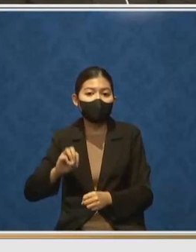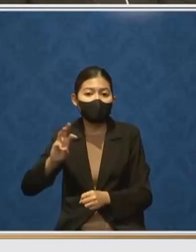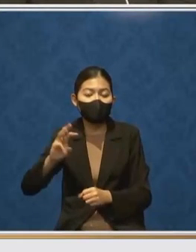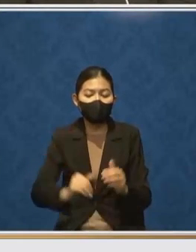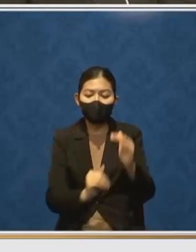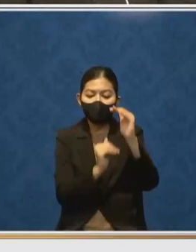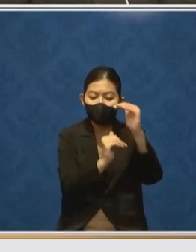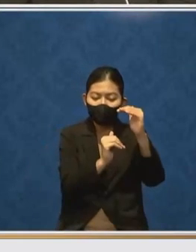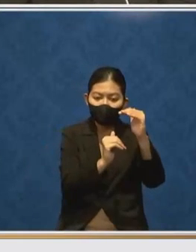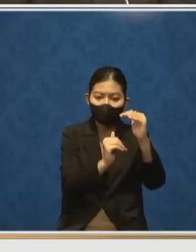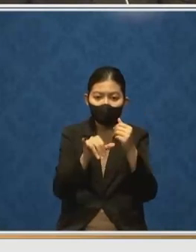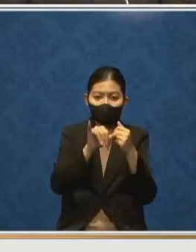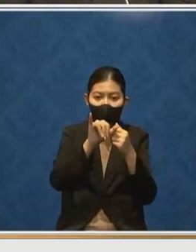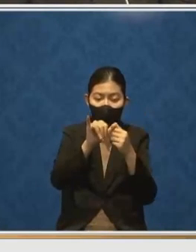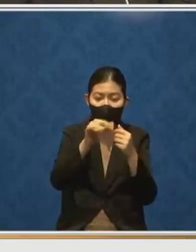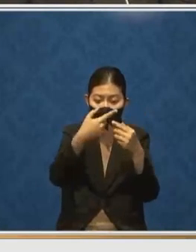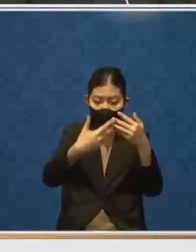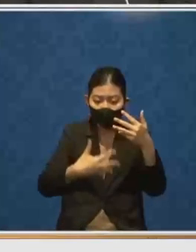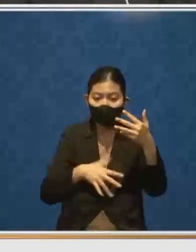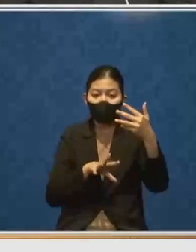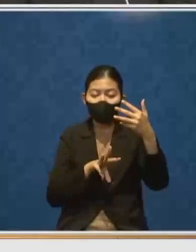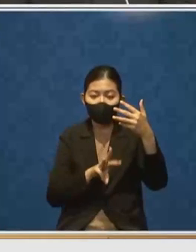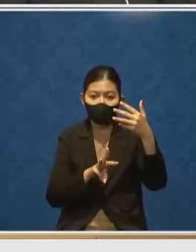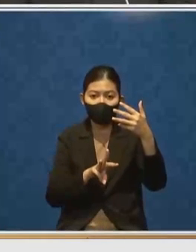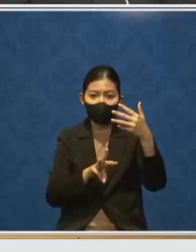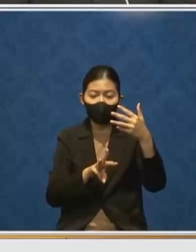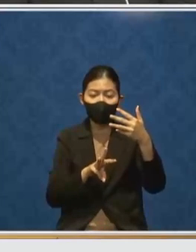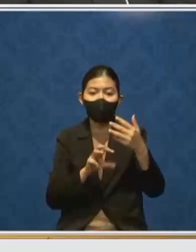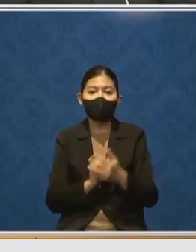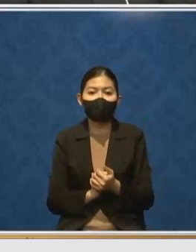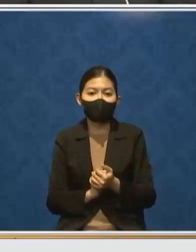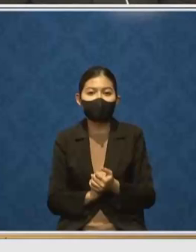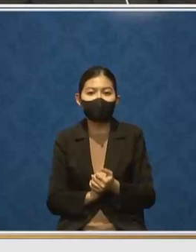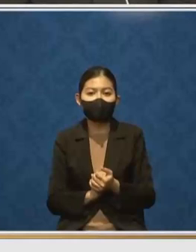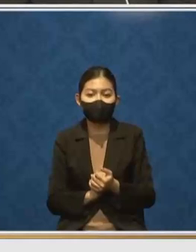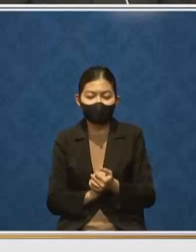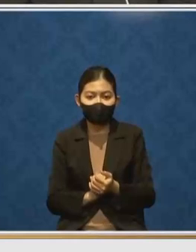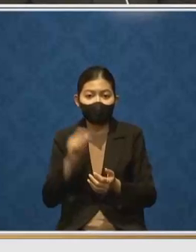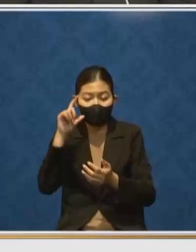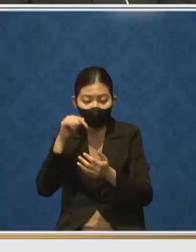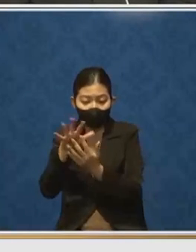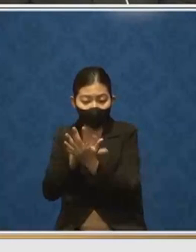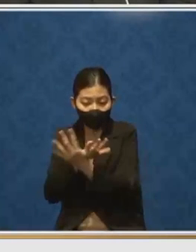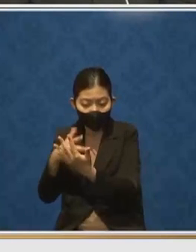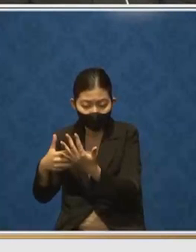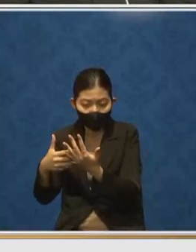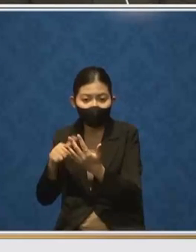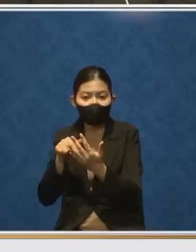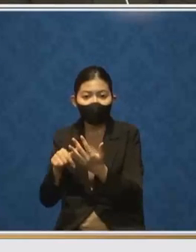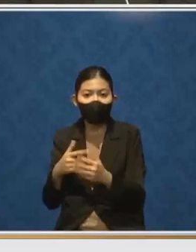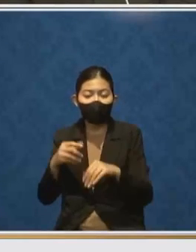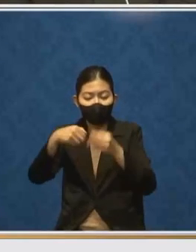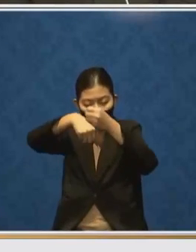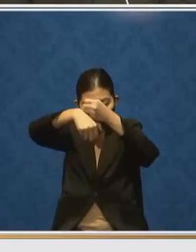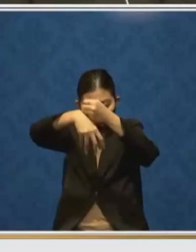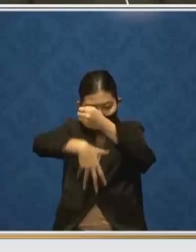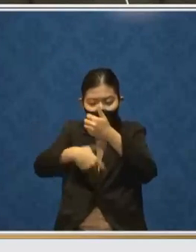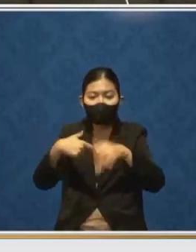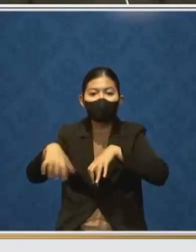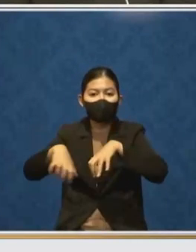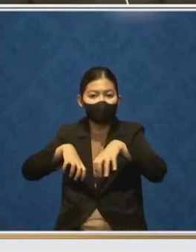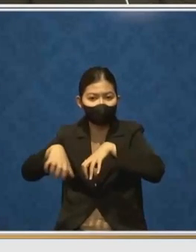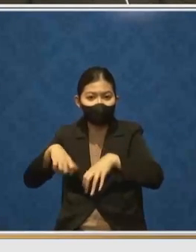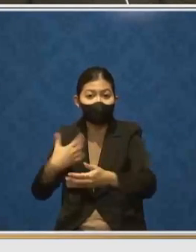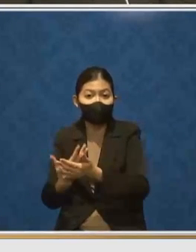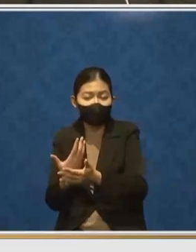นวน6ยุทธศาสตร์1รายการโดยได้นำยุทธศาสตร์ชาติและแผนแม่บทภายใต้ยุทธศาสตร์ชาติมากำหนดเป็นกรอบโครงสร้างยุทธศาสตร์การจัดสรรงบประมาณ